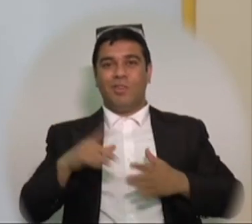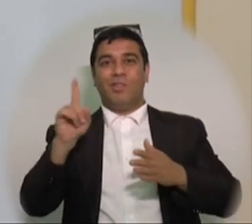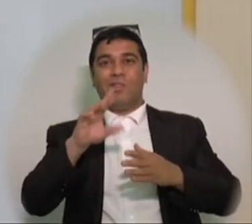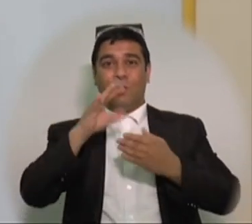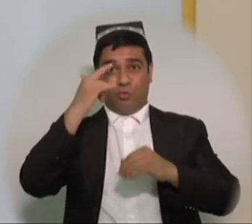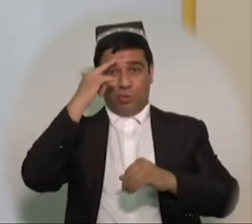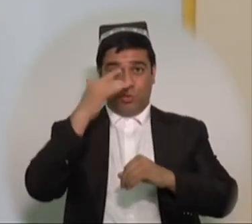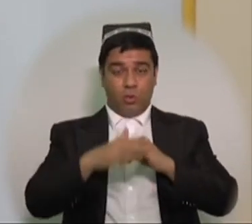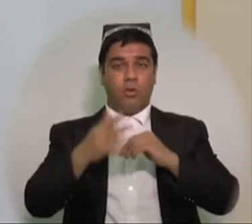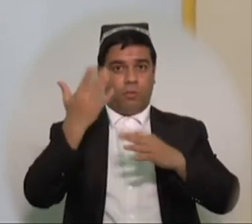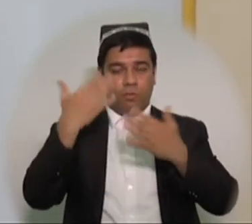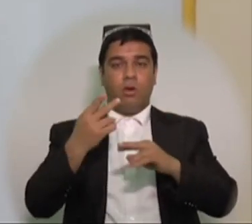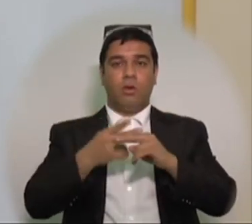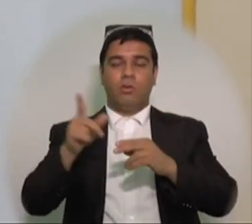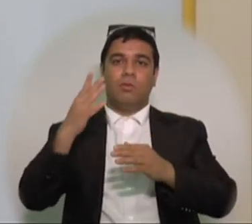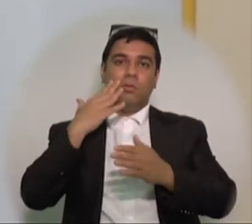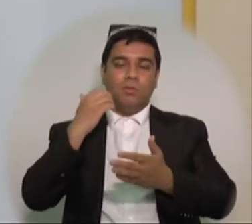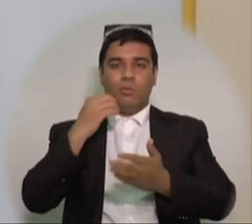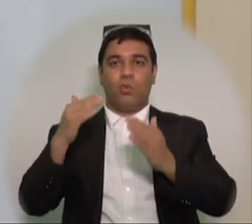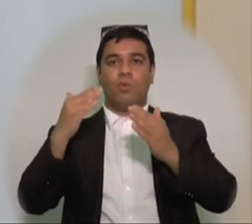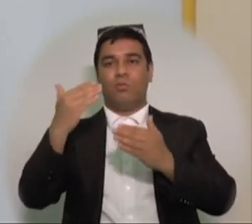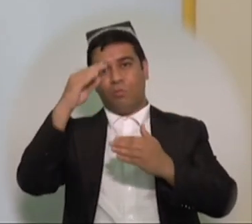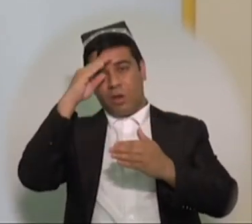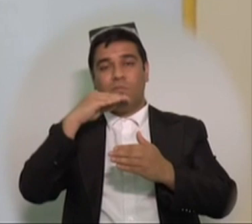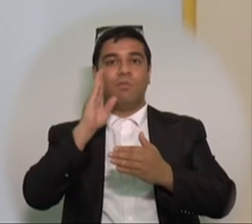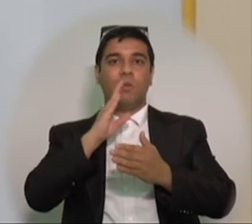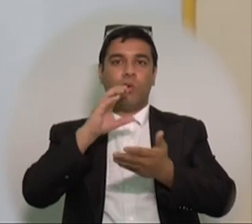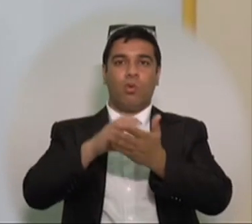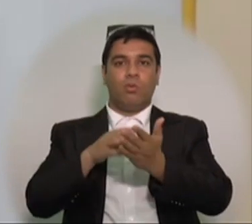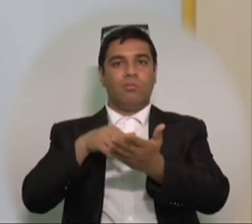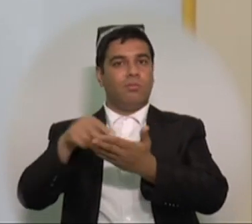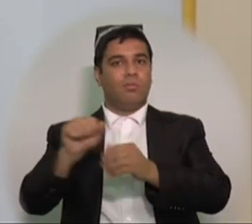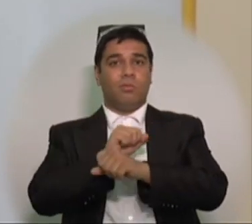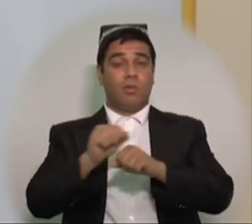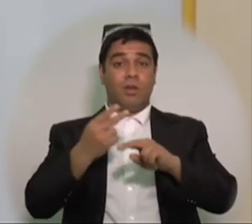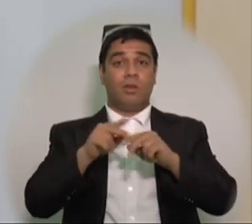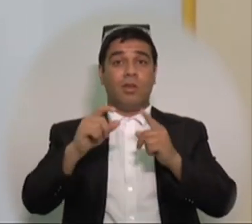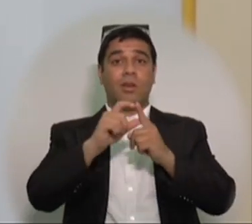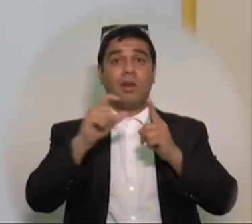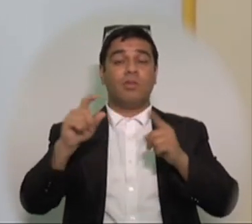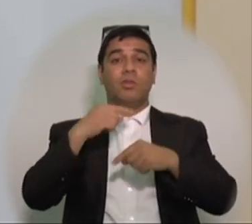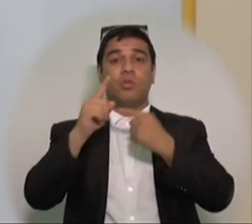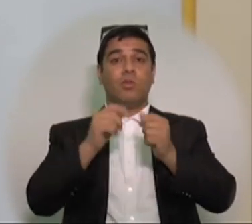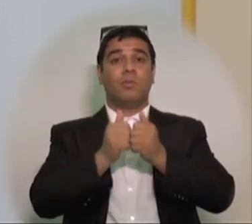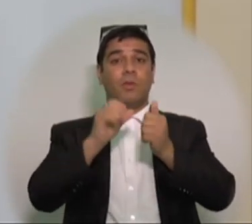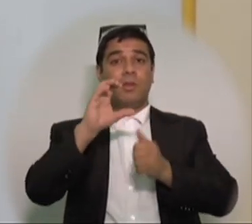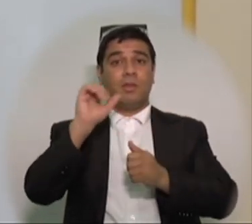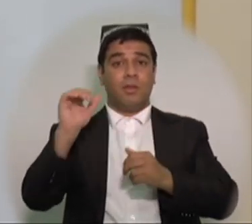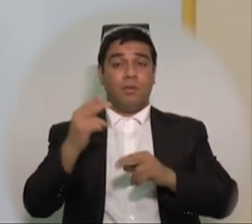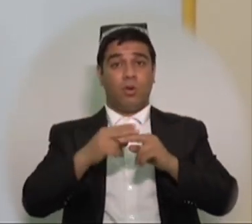düşünedi, başka boladı. Ana Resul-i Ekrem aleyhissalatu vesselam şu hadisini aytıp, ata ananı aldı